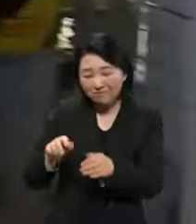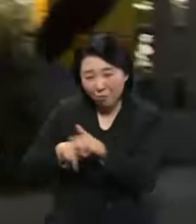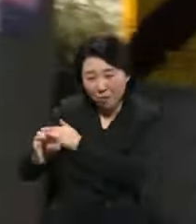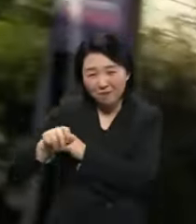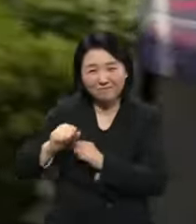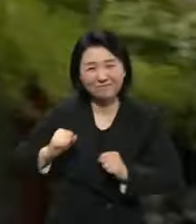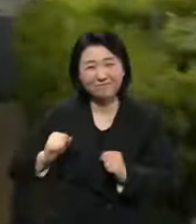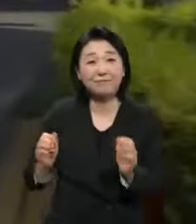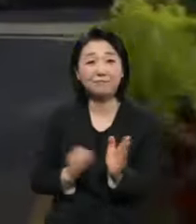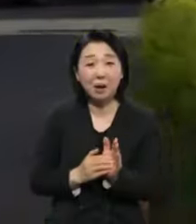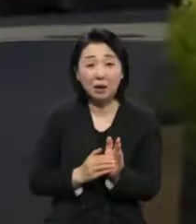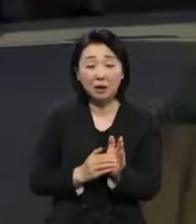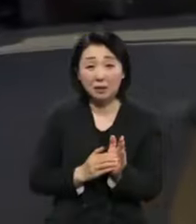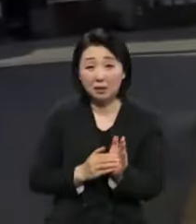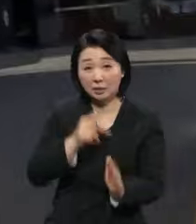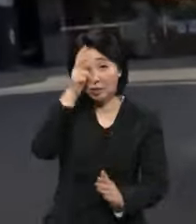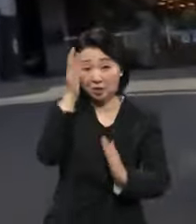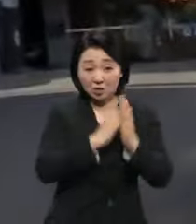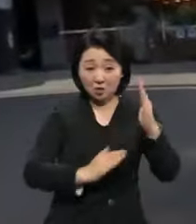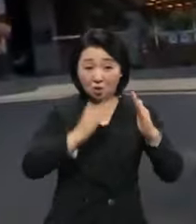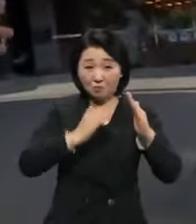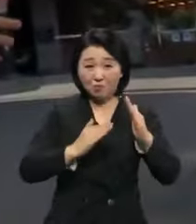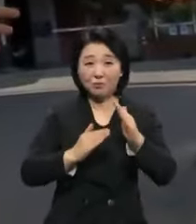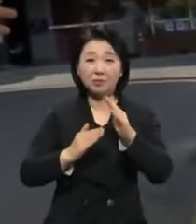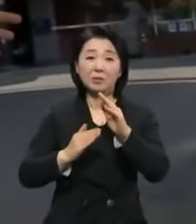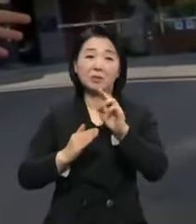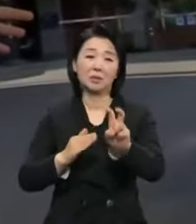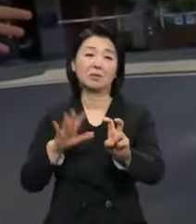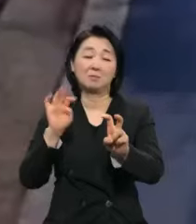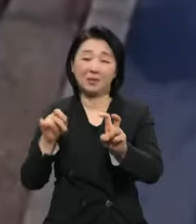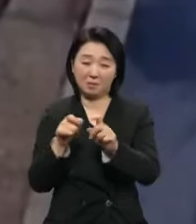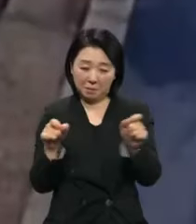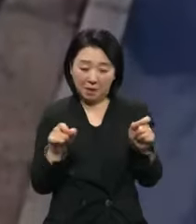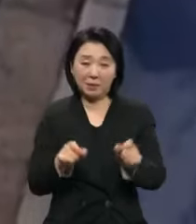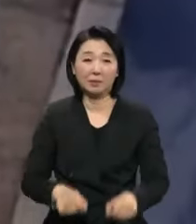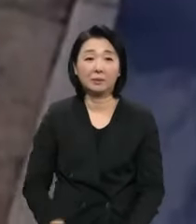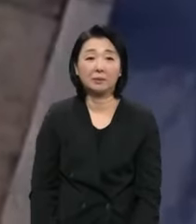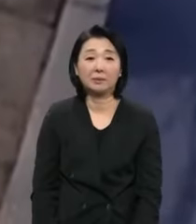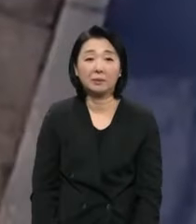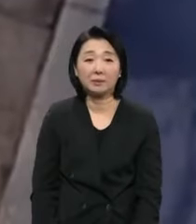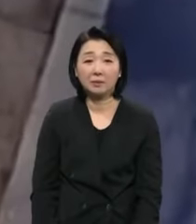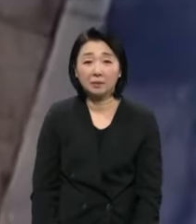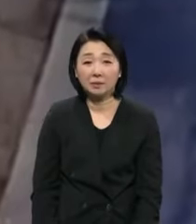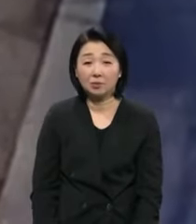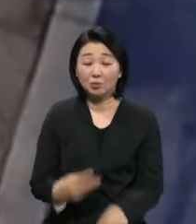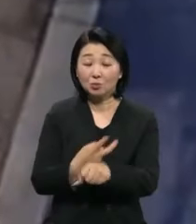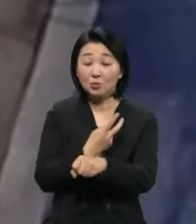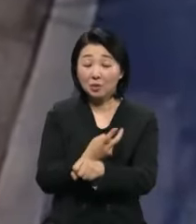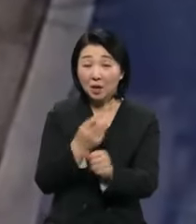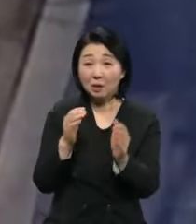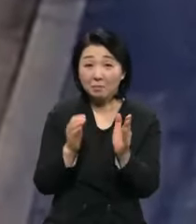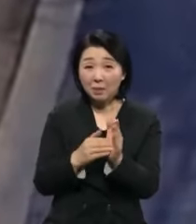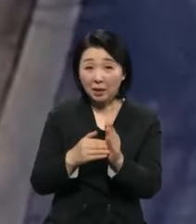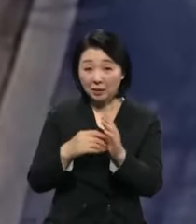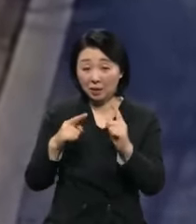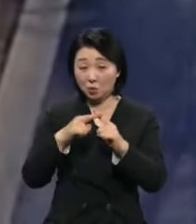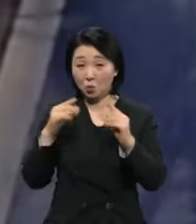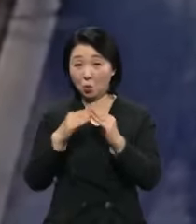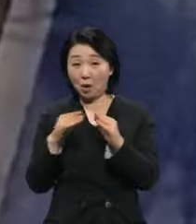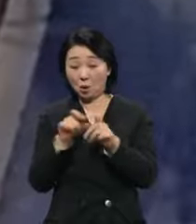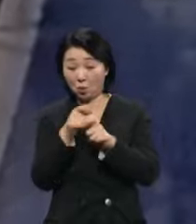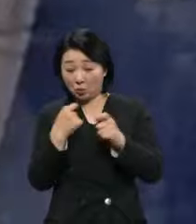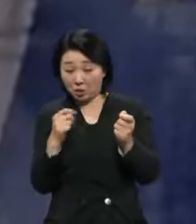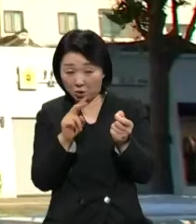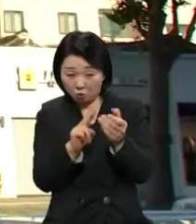도망쳤습니다. 경찰서 정문에서 불과 20여 미터 떨어진 곳입니다. 경찰은 2시간여 만에 인근 교회 옷장에 숨어 있던 강